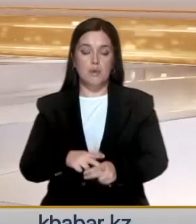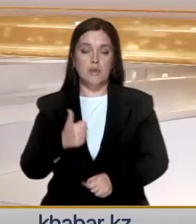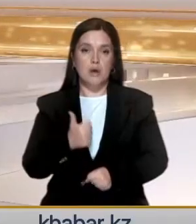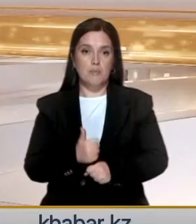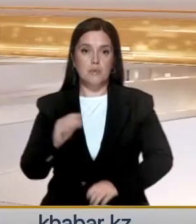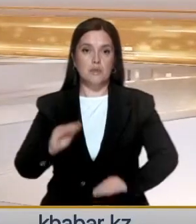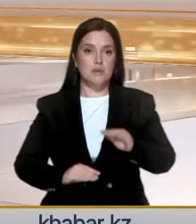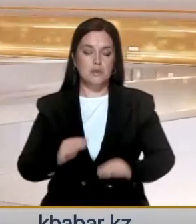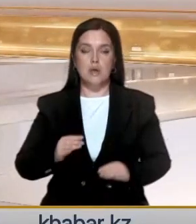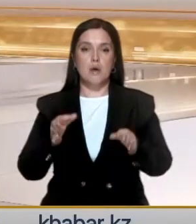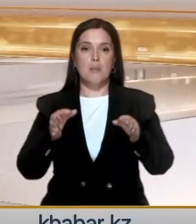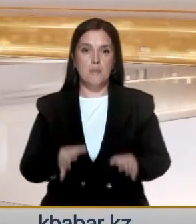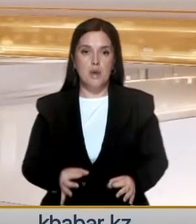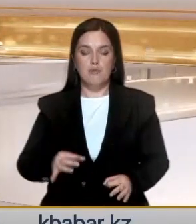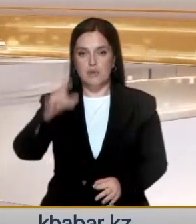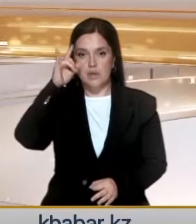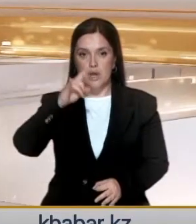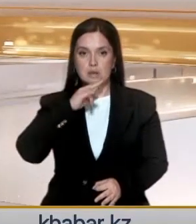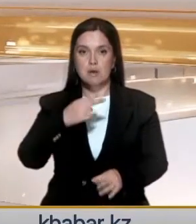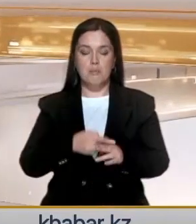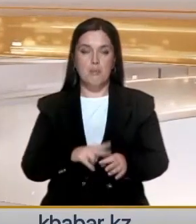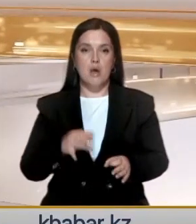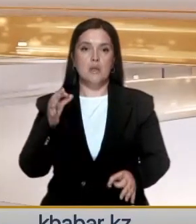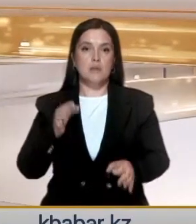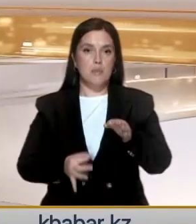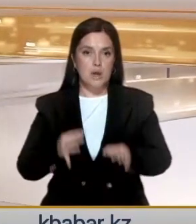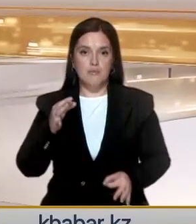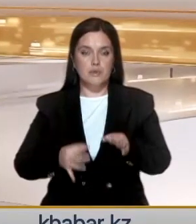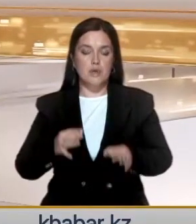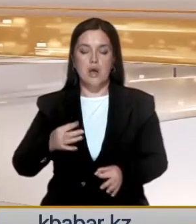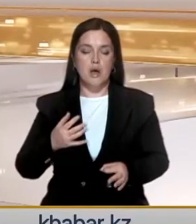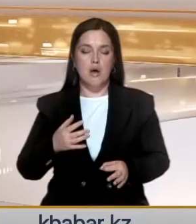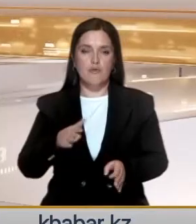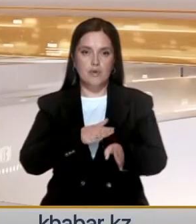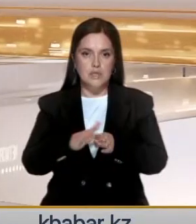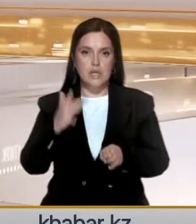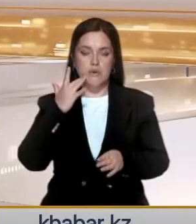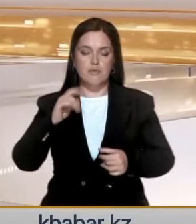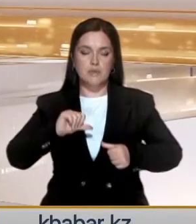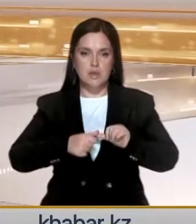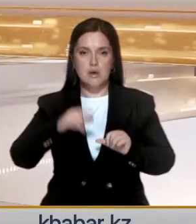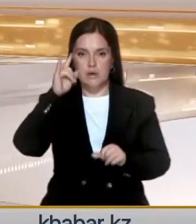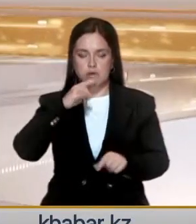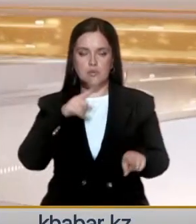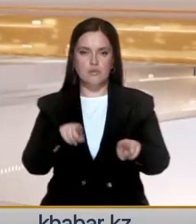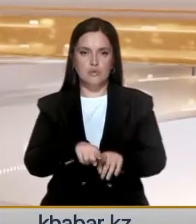справедливого Казахстана запрос на справедливость был везде и всегда и Казахстан не исключение